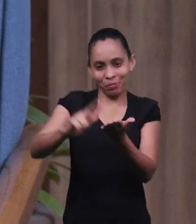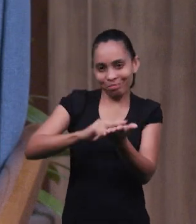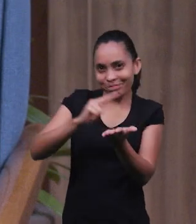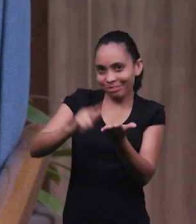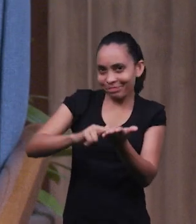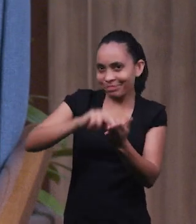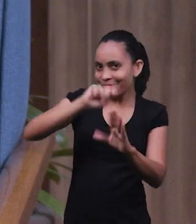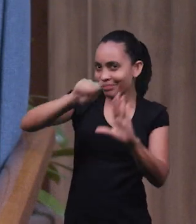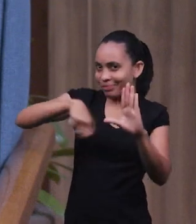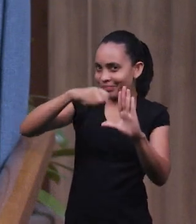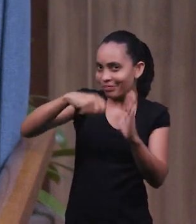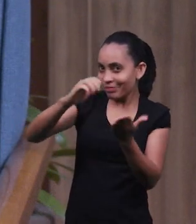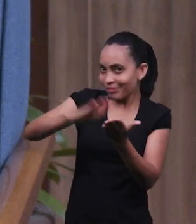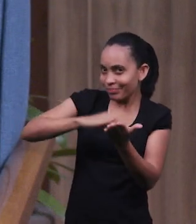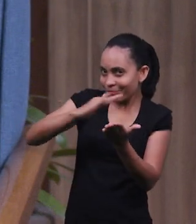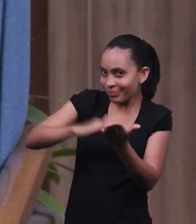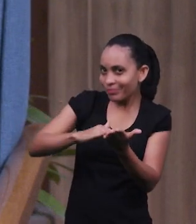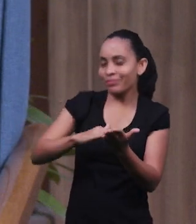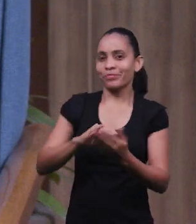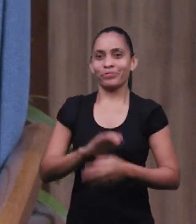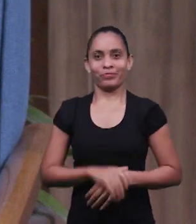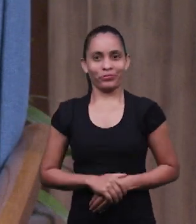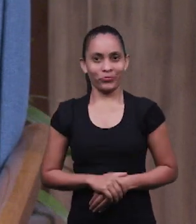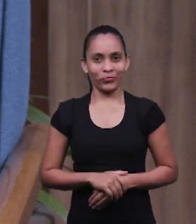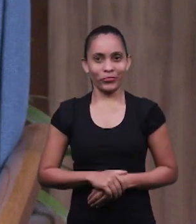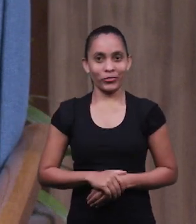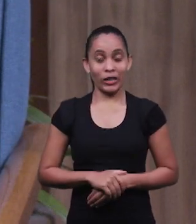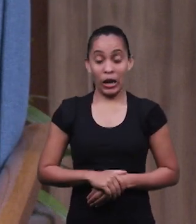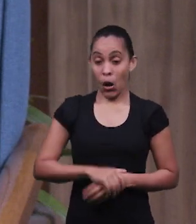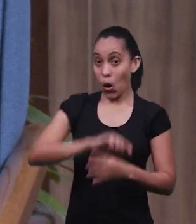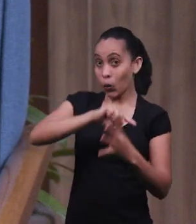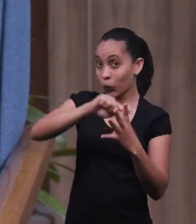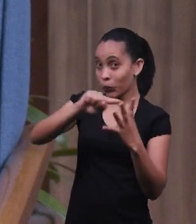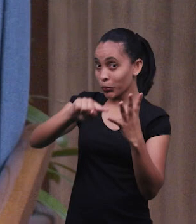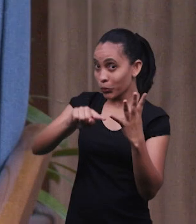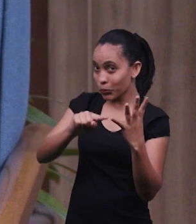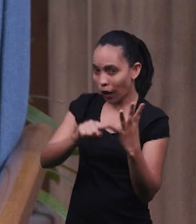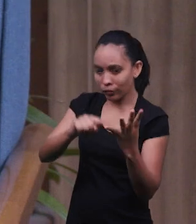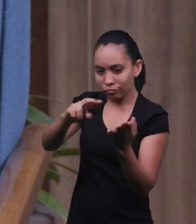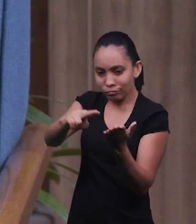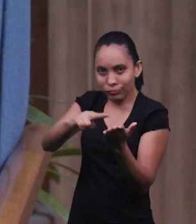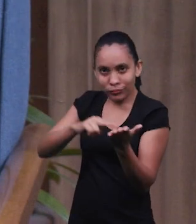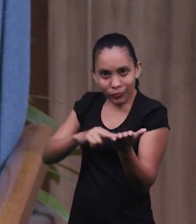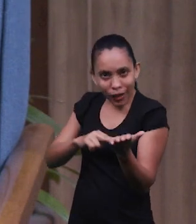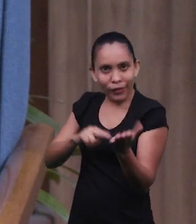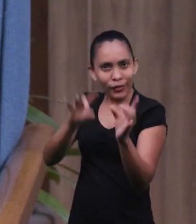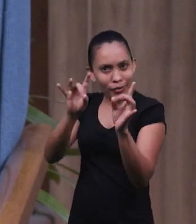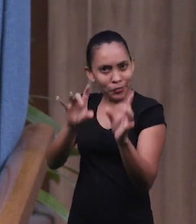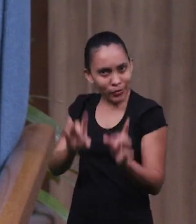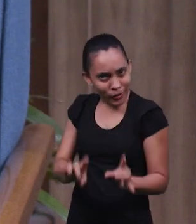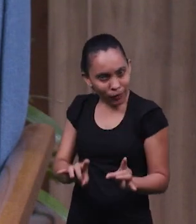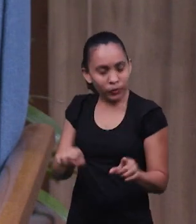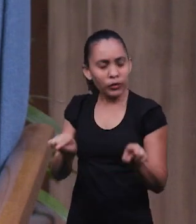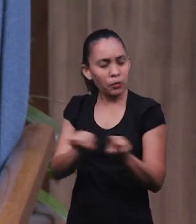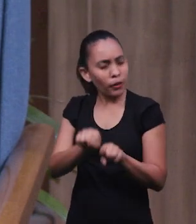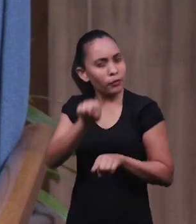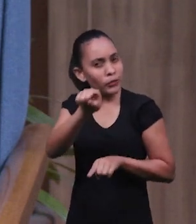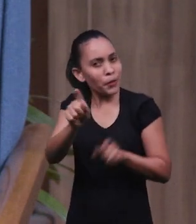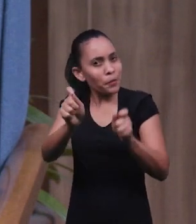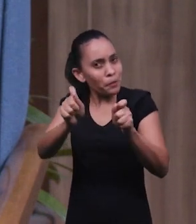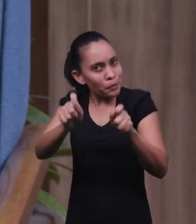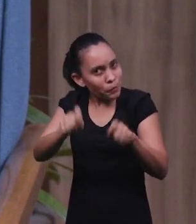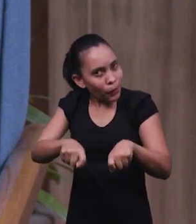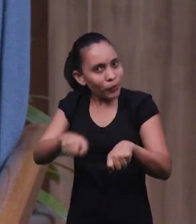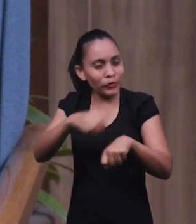Merci aux frères et sœurs qui nous ont envoyé leur participation dans ce cas-là, Vicente et Carlos, Marissa, Célio.